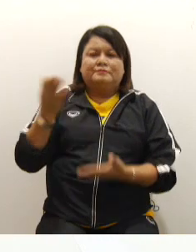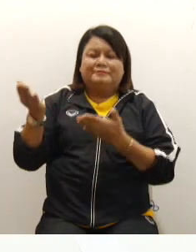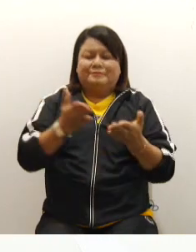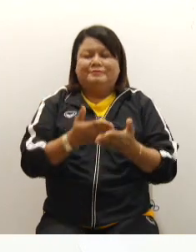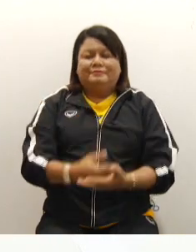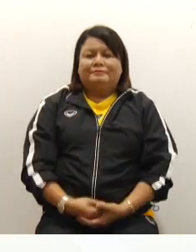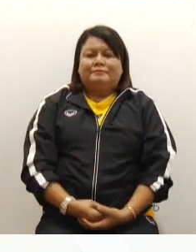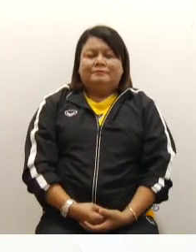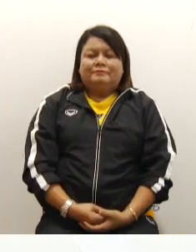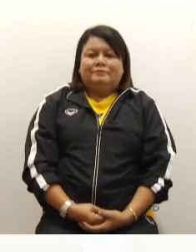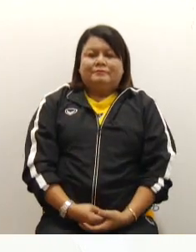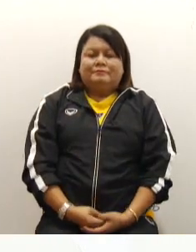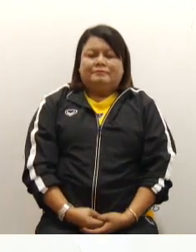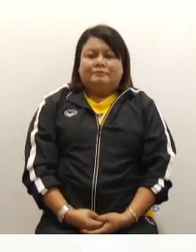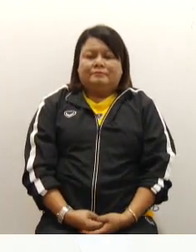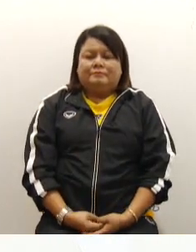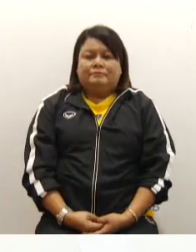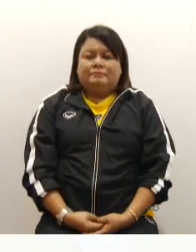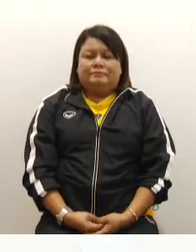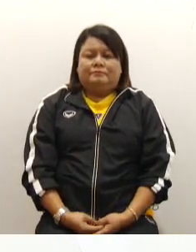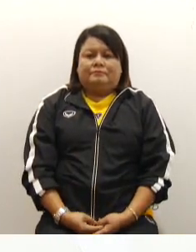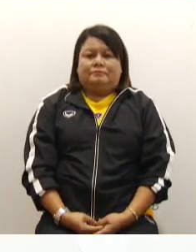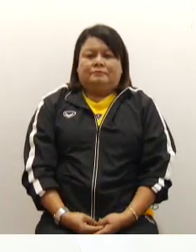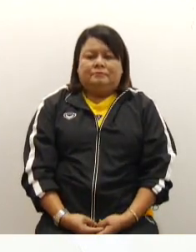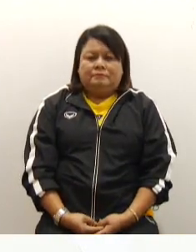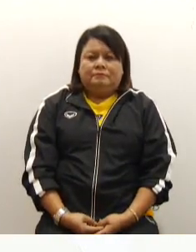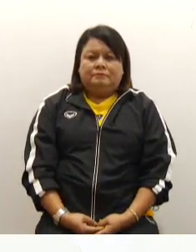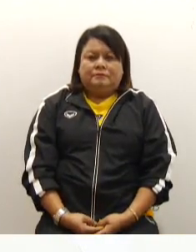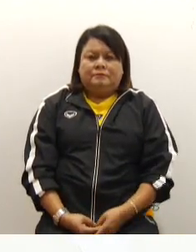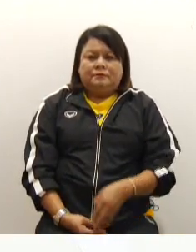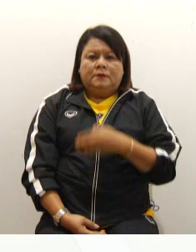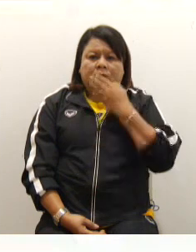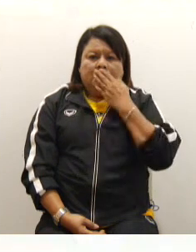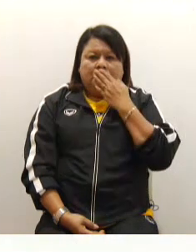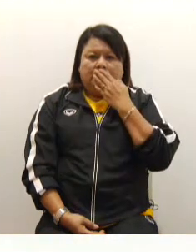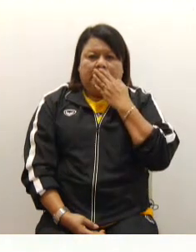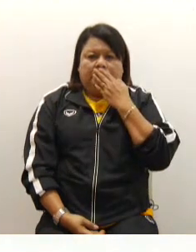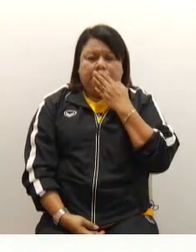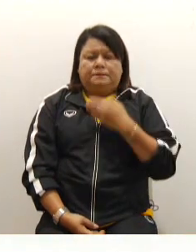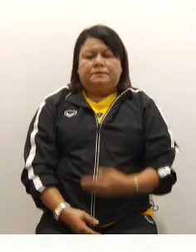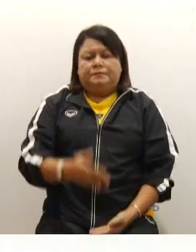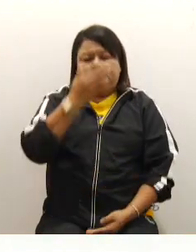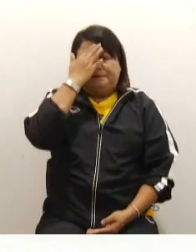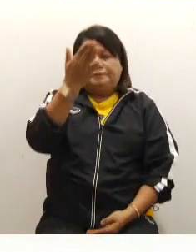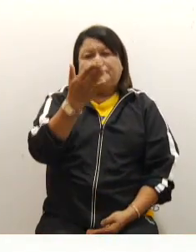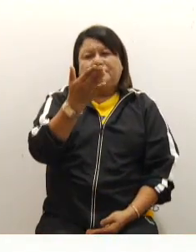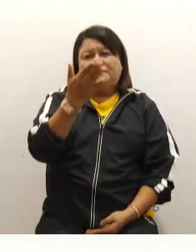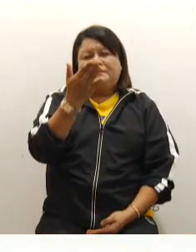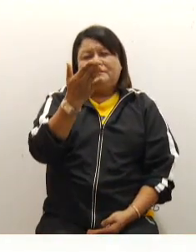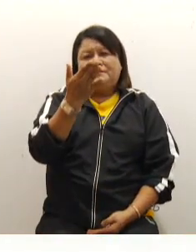านอาจารย์ได้พูดคุยกับพวกเราชาวโรงเรียนนะครับ สวัสดีค่ะ